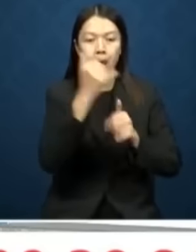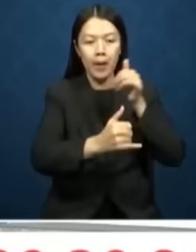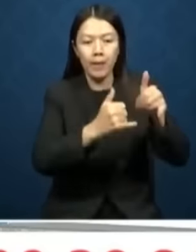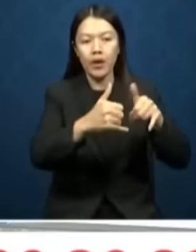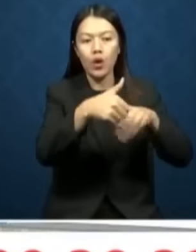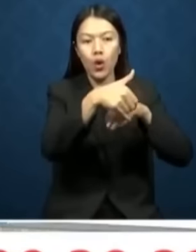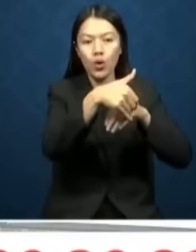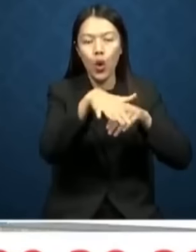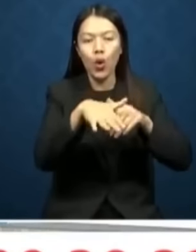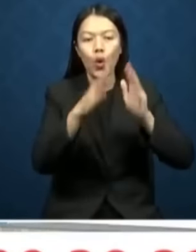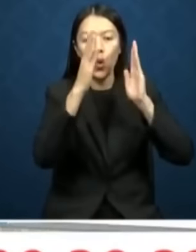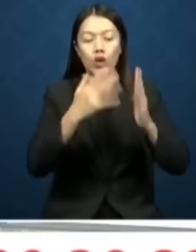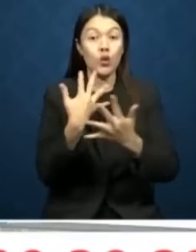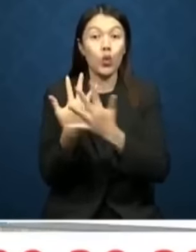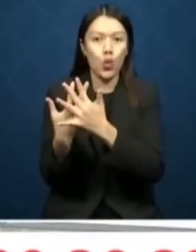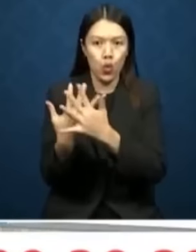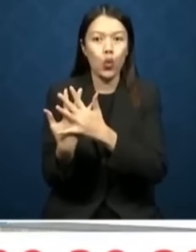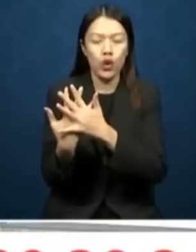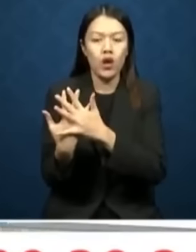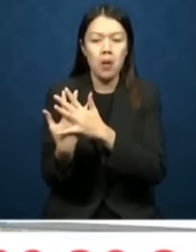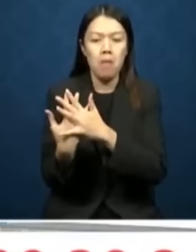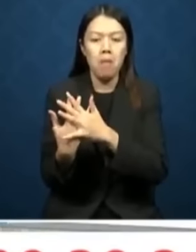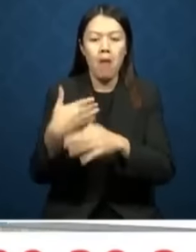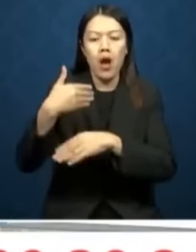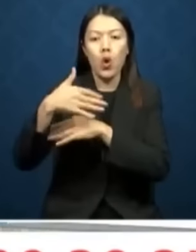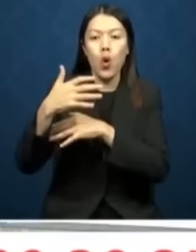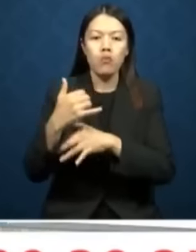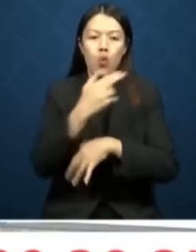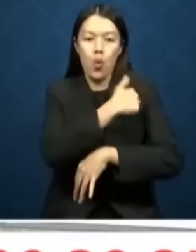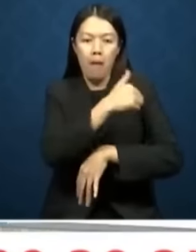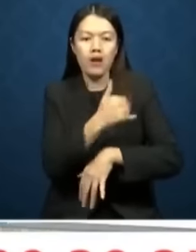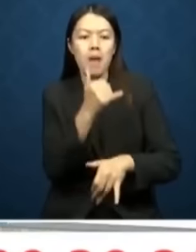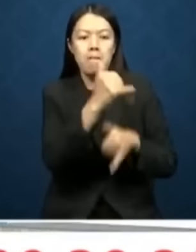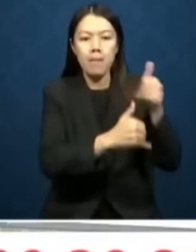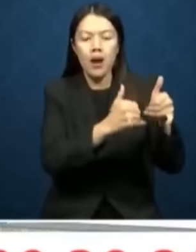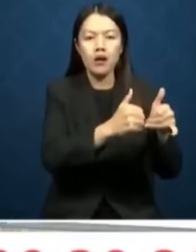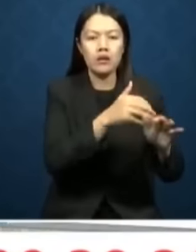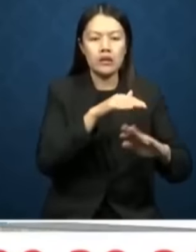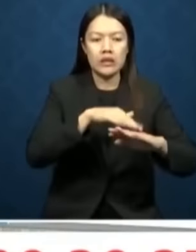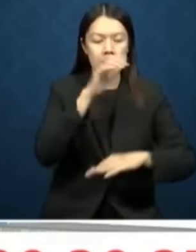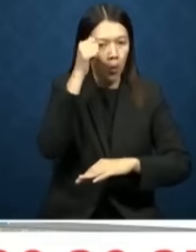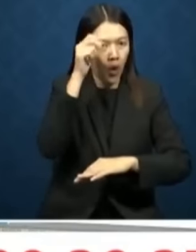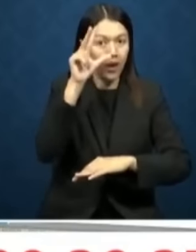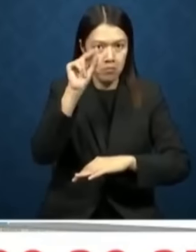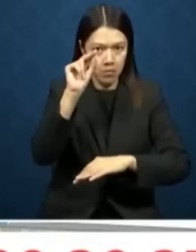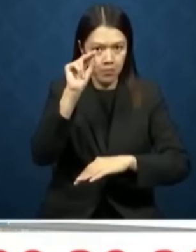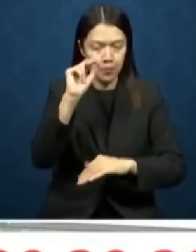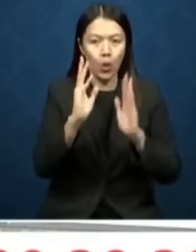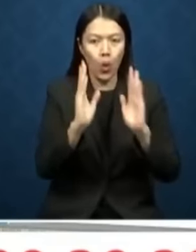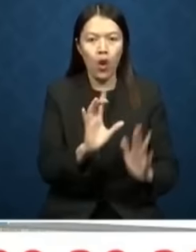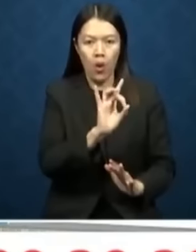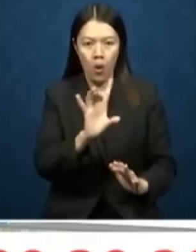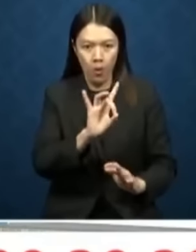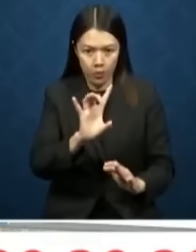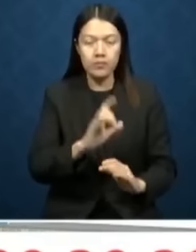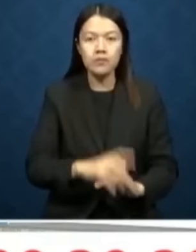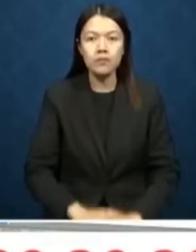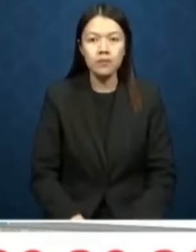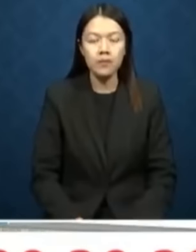นอกที่เป็นนักโทษนะครับจริงครับเกินกว่า30วัน100คน